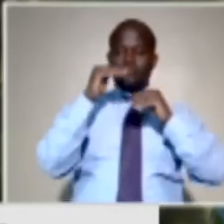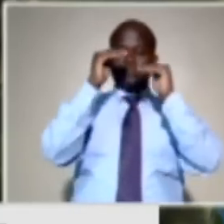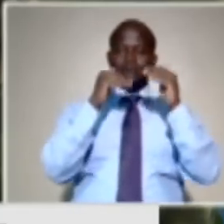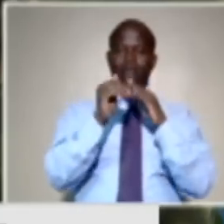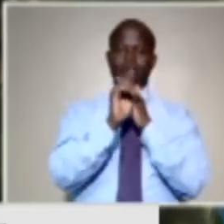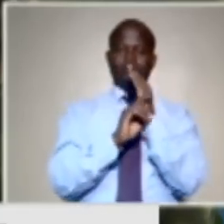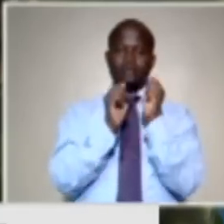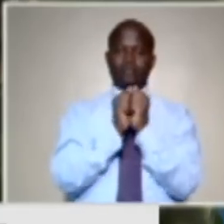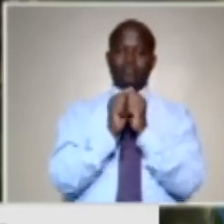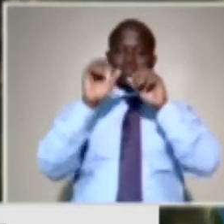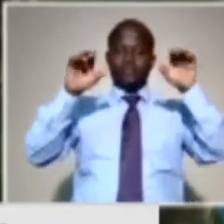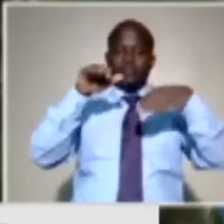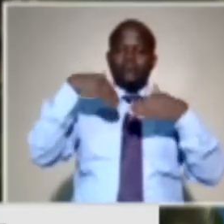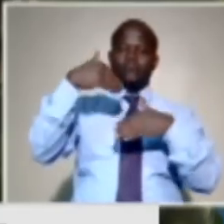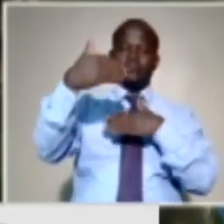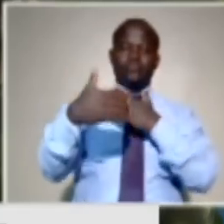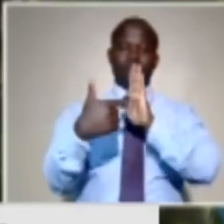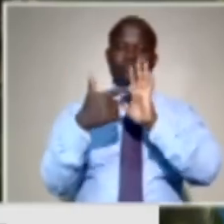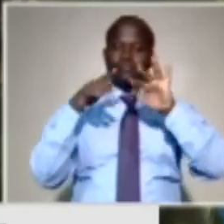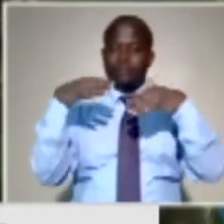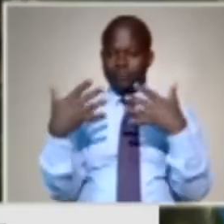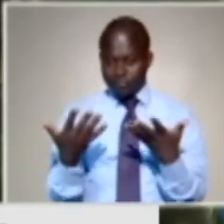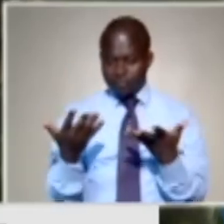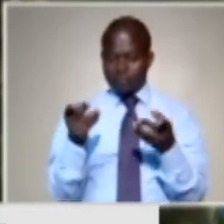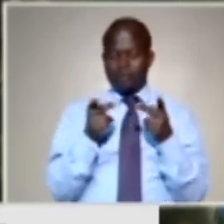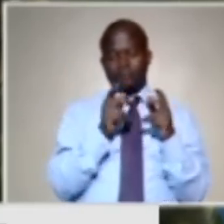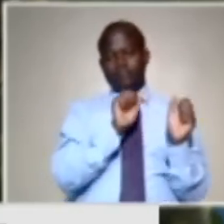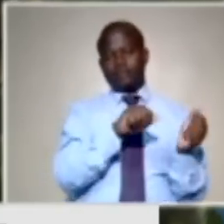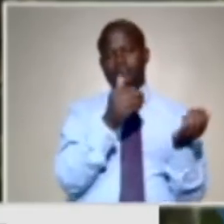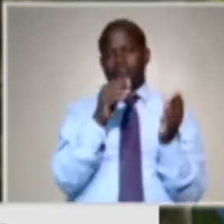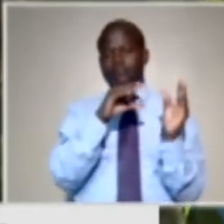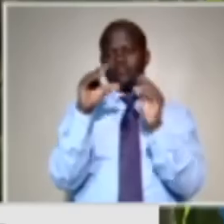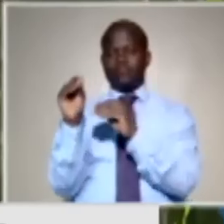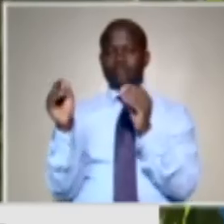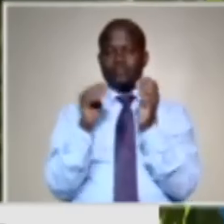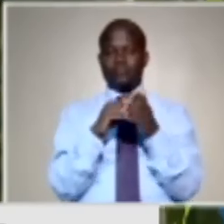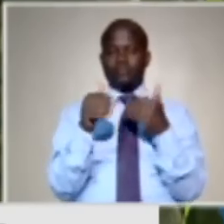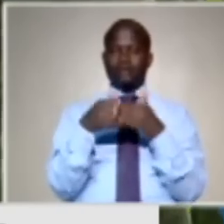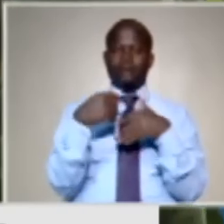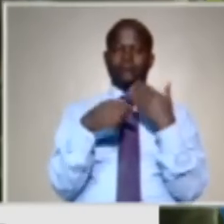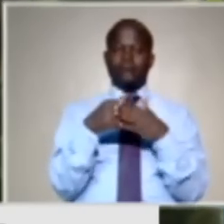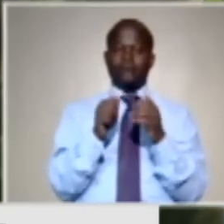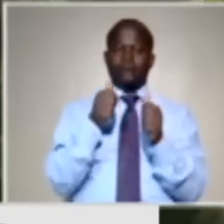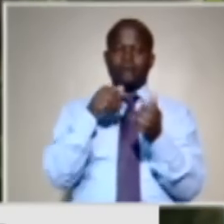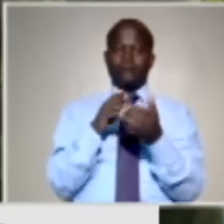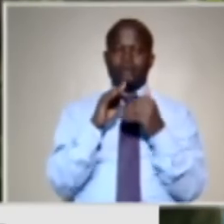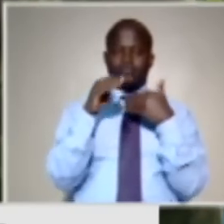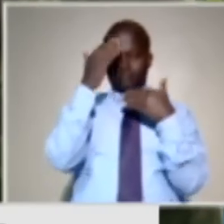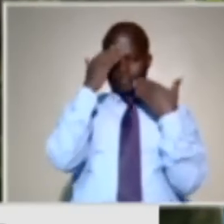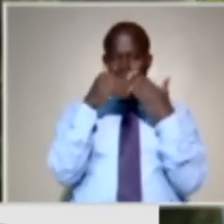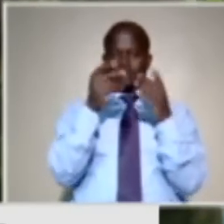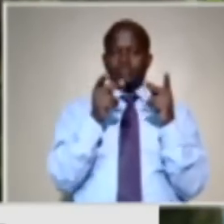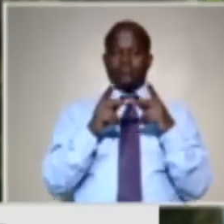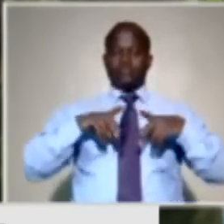z'akarere n'iz'intara ziragenda zibereka aho mushobora kuba mugiye gucumbika kandi turakomeza kubikurikirana ko